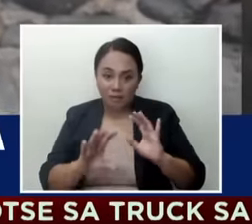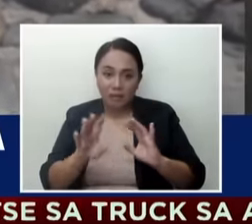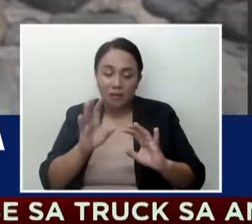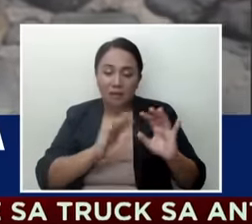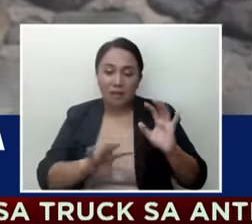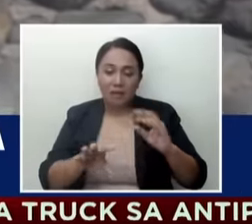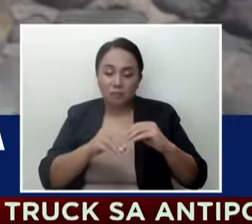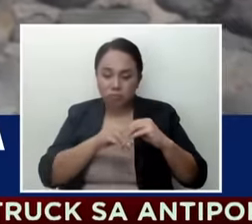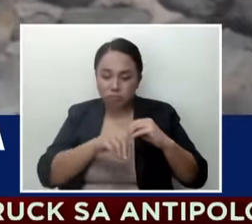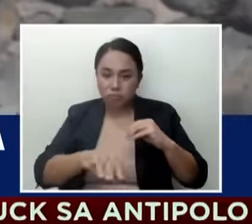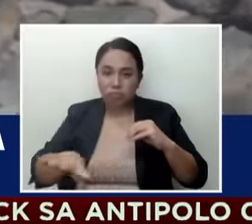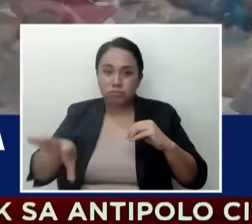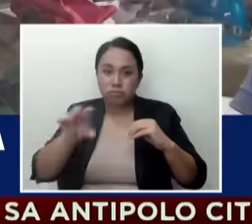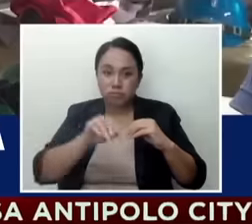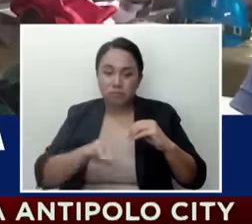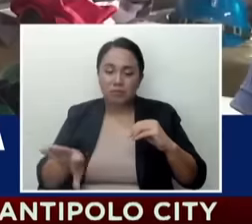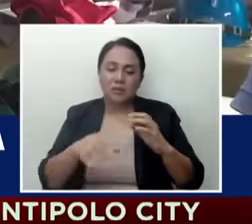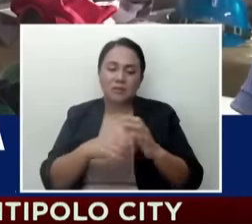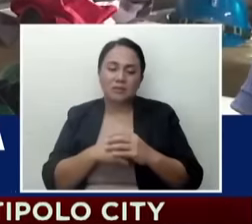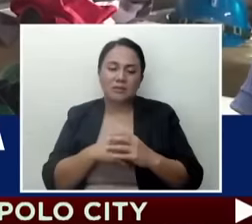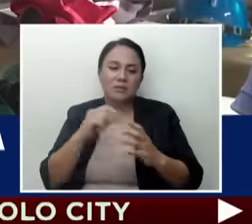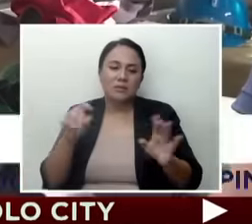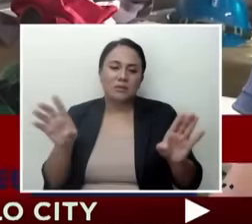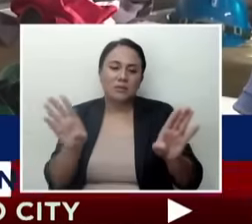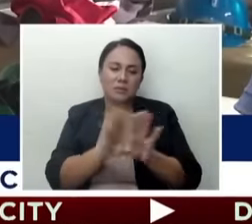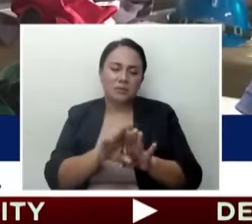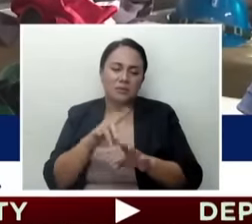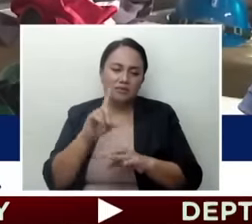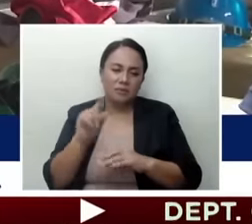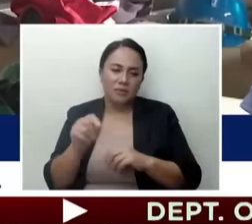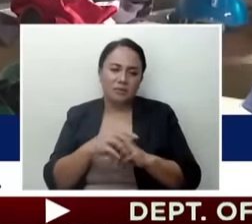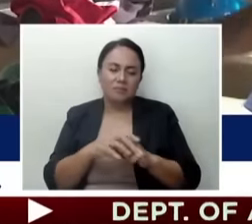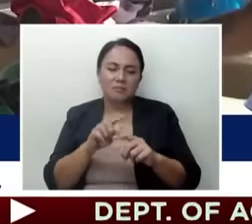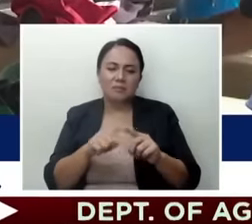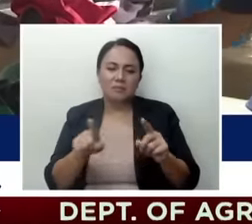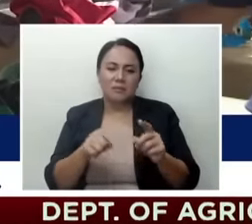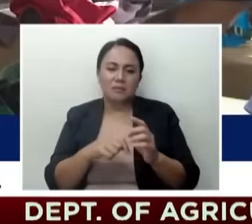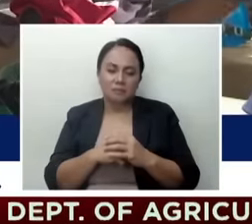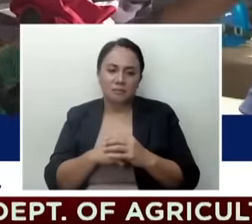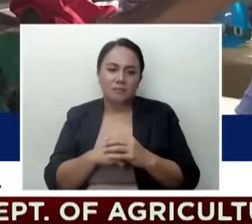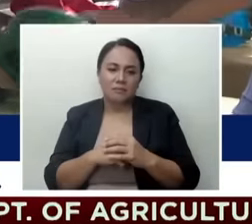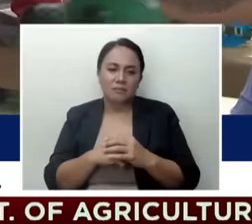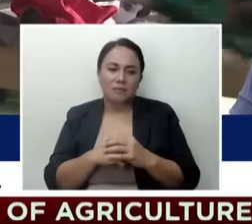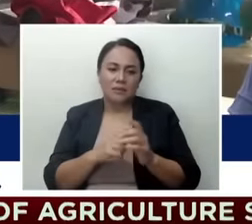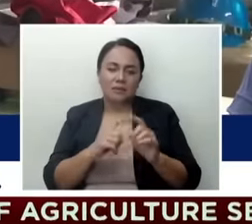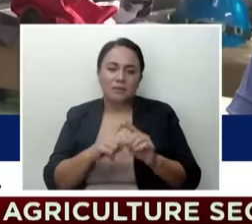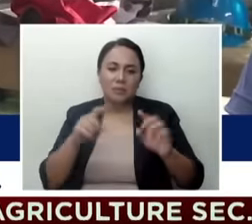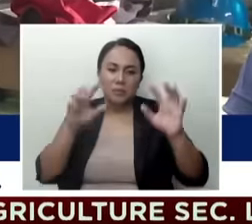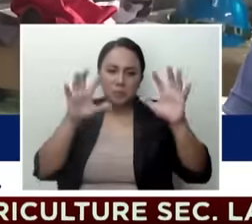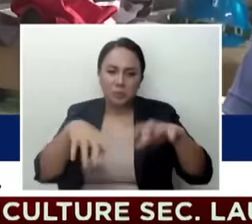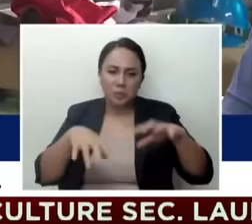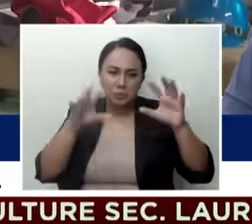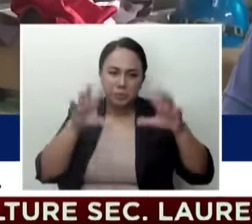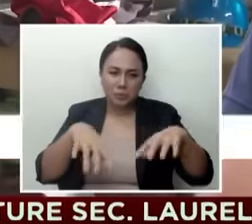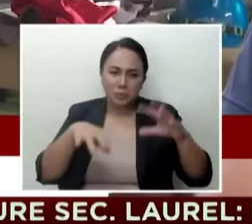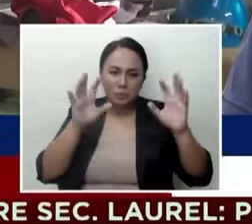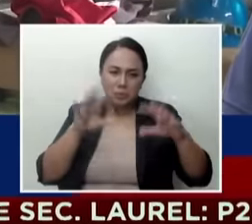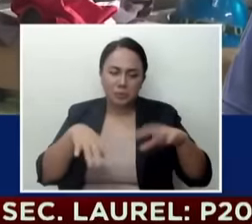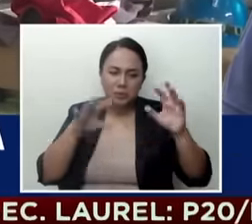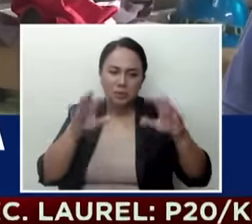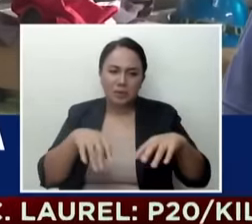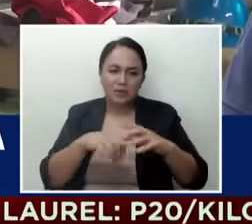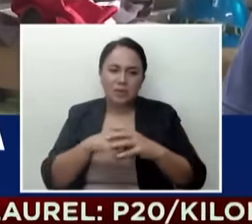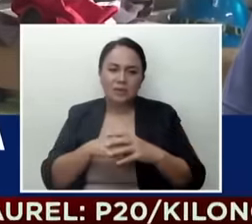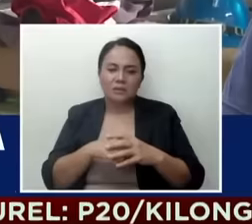natatapon, na sinasarado namin yung kagad. Kaso pag na umuulan, binubukas din